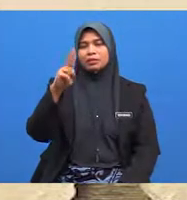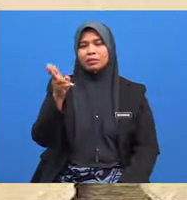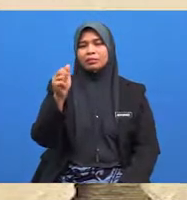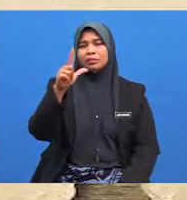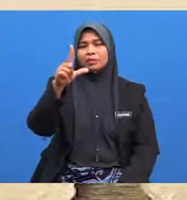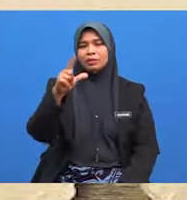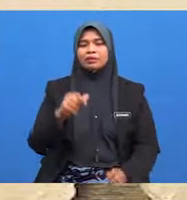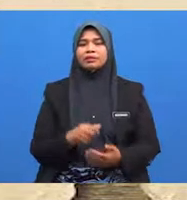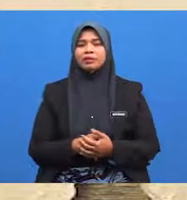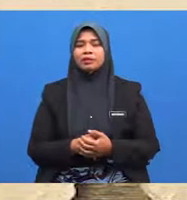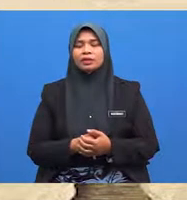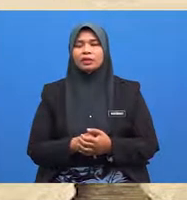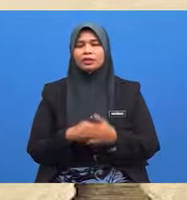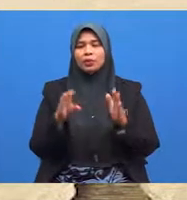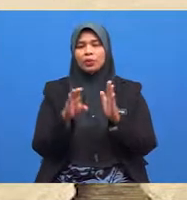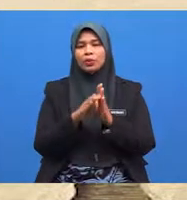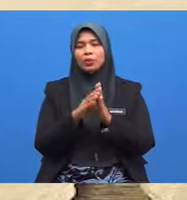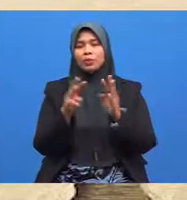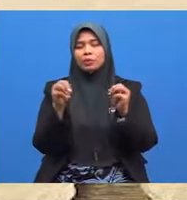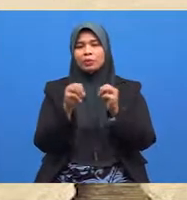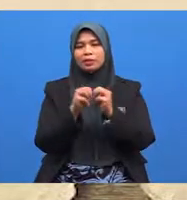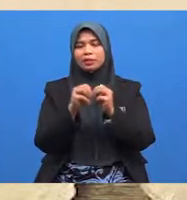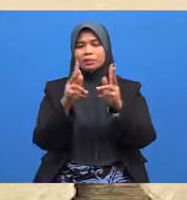diraja seperti makam Humayun